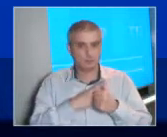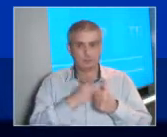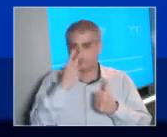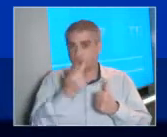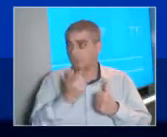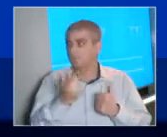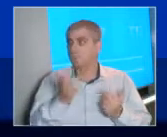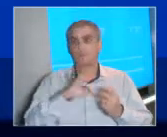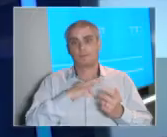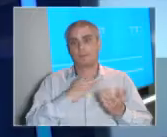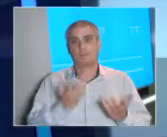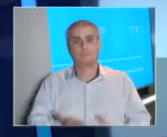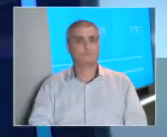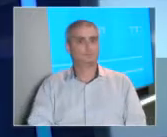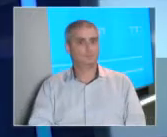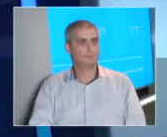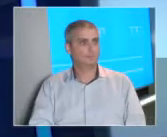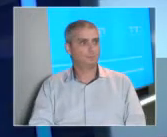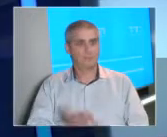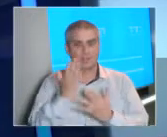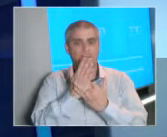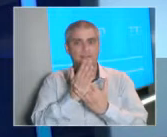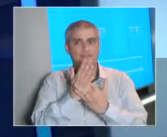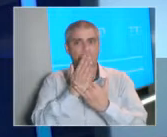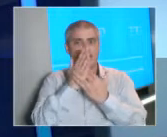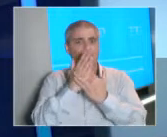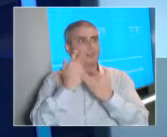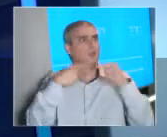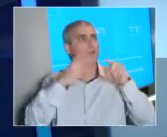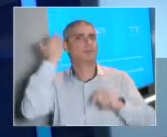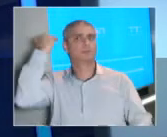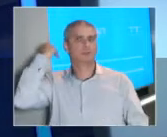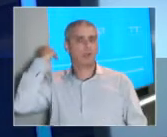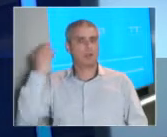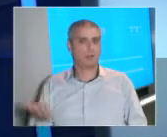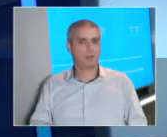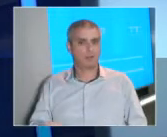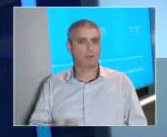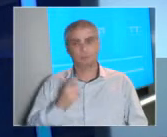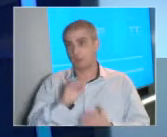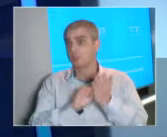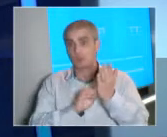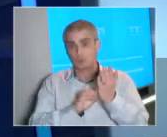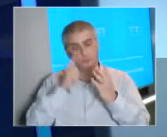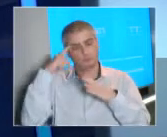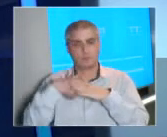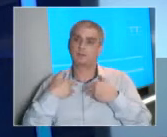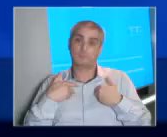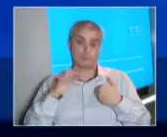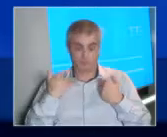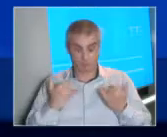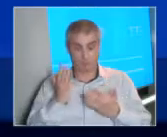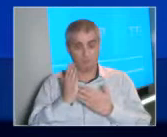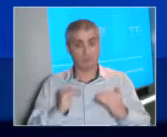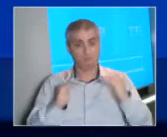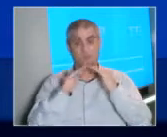רואה שאנחנו... אני מדבר על מערכת הבריאות. אנחנו נמצאים בחצי. אנחנו נמצאים בחצי לעומת מה שהיה. ולכן, אלה נתונים שמטרידים אותי. אם אני היום כבר